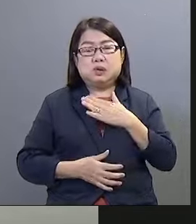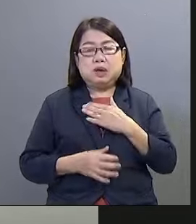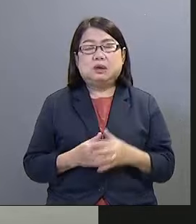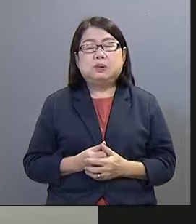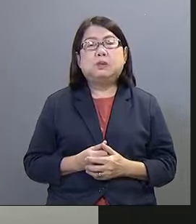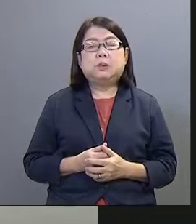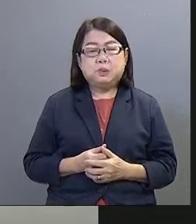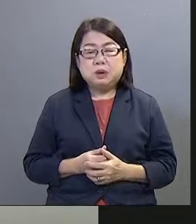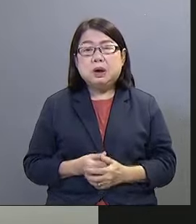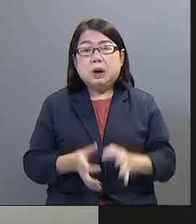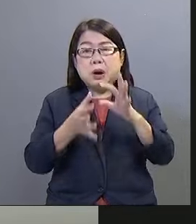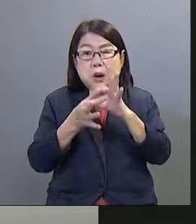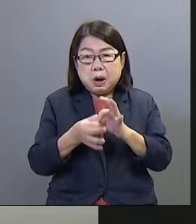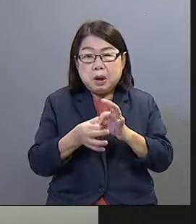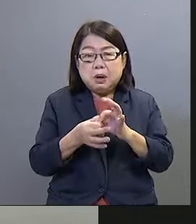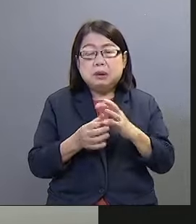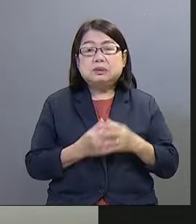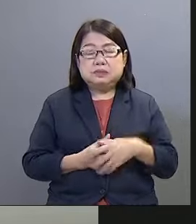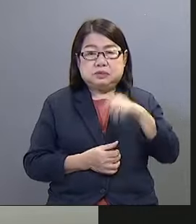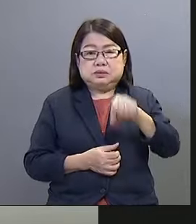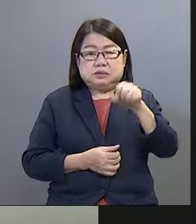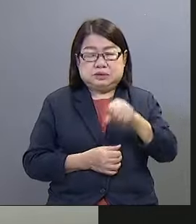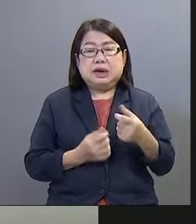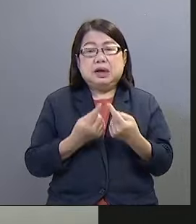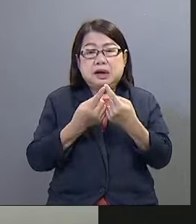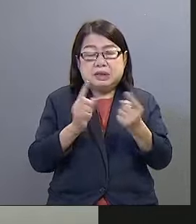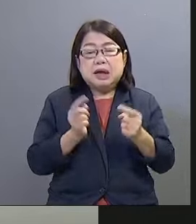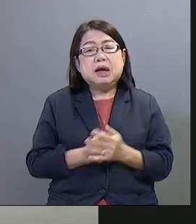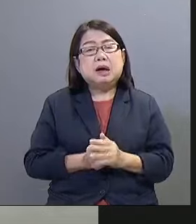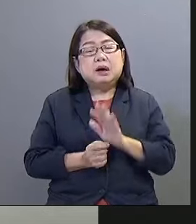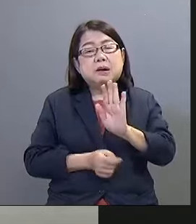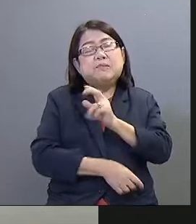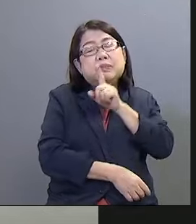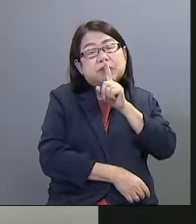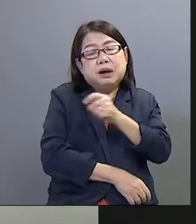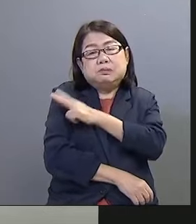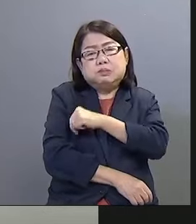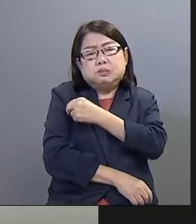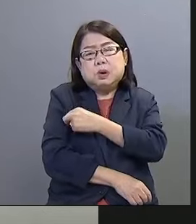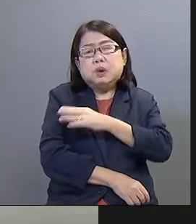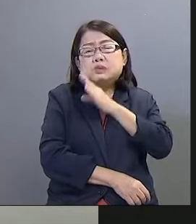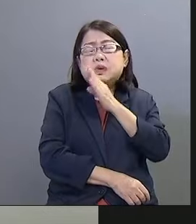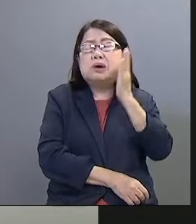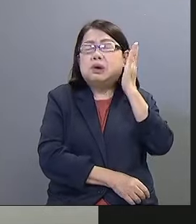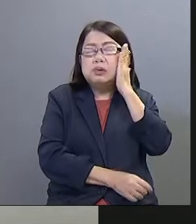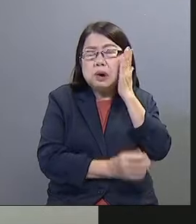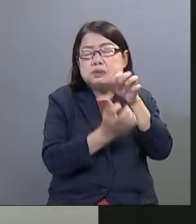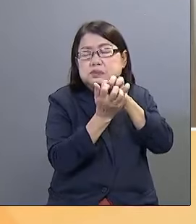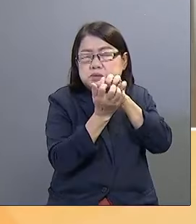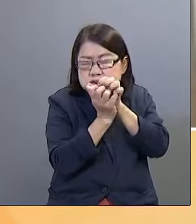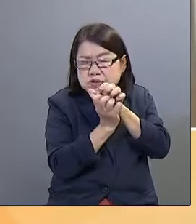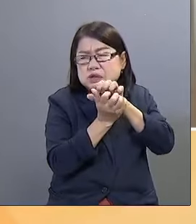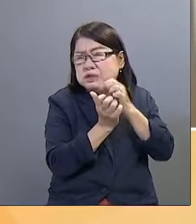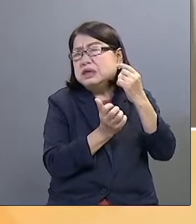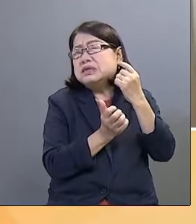ปัญออกจประสทส่นกามเที่นี่ค่หลายคนกมความคดคุหมอค่ะว่า นอนกดฟันกับนอนกรน อย่นี้มัเหมือน